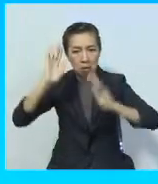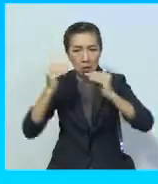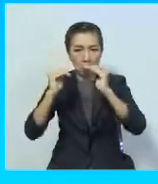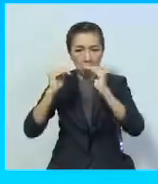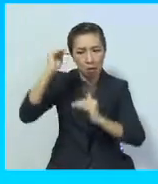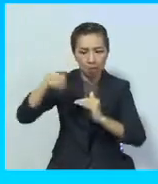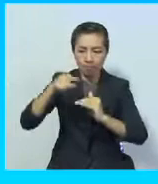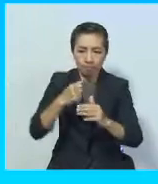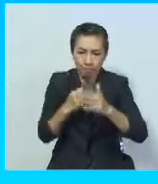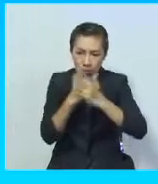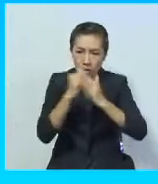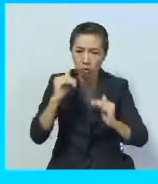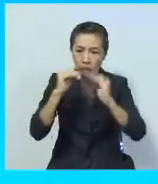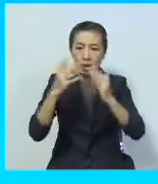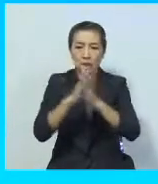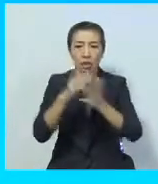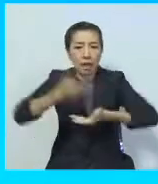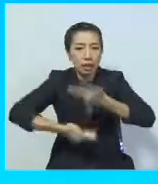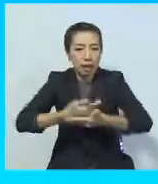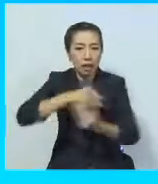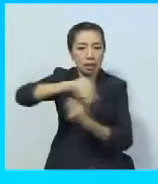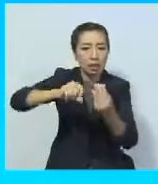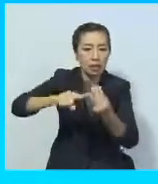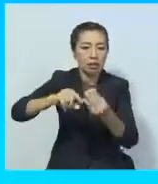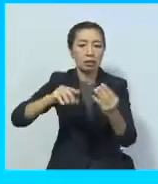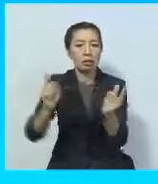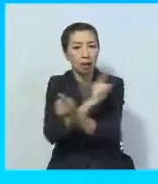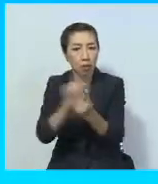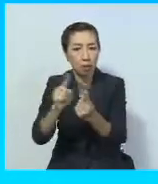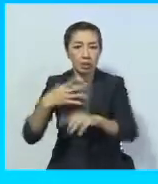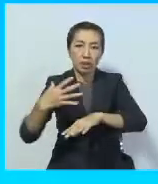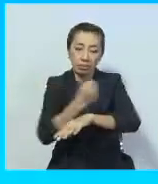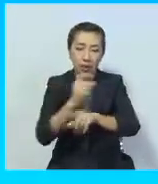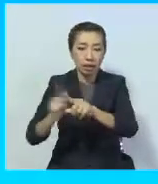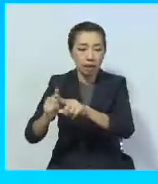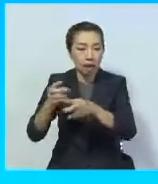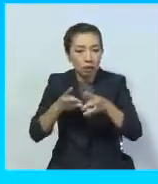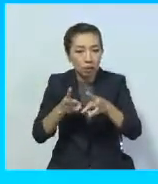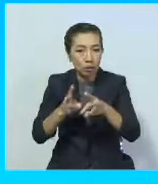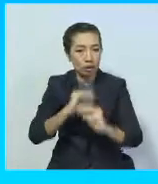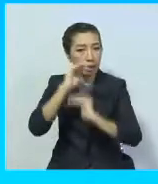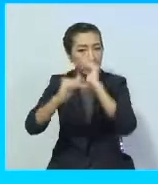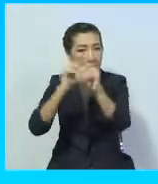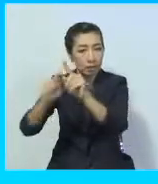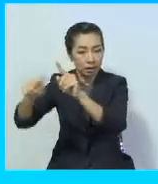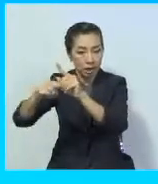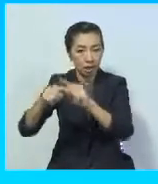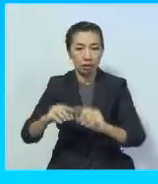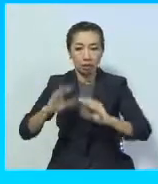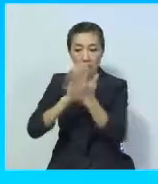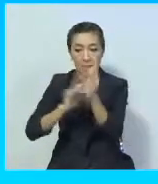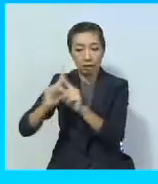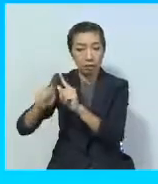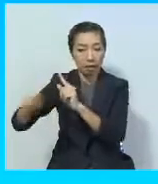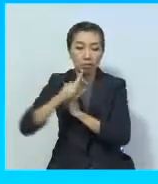ยทุกรูปแบบรวมถึงการค้าเศรษฐกิจสังคมและการเมืองรวมไปถึงแนวทางการเดินหน้าที่ประชุมยังได้สอบถามถึงสถาน